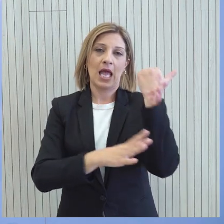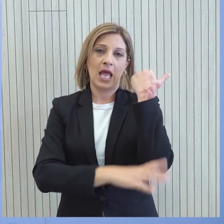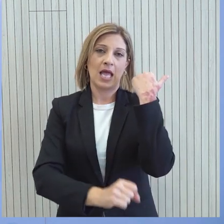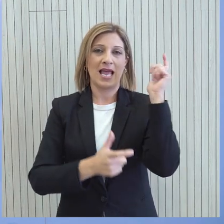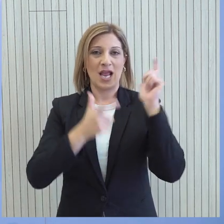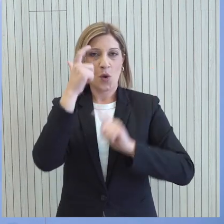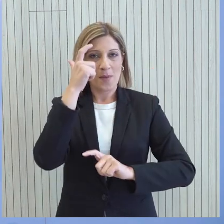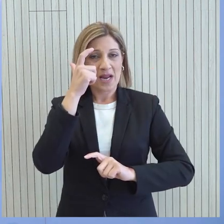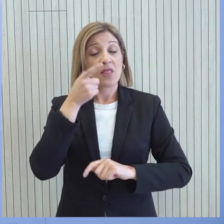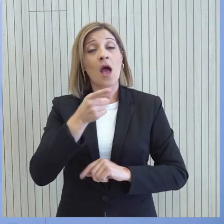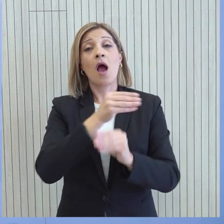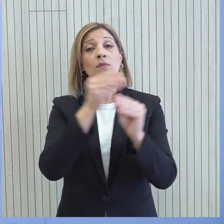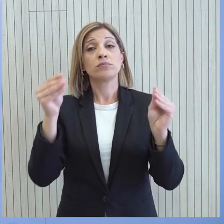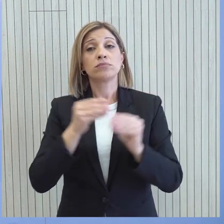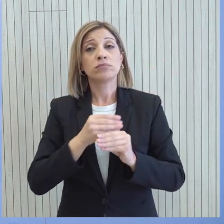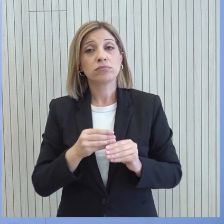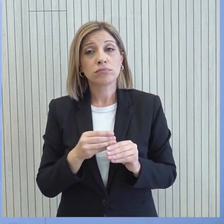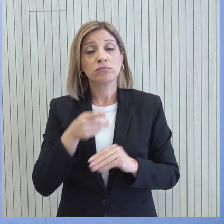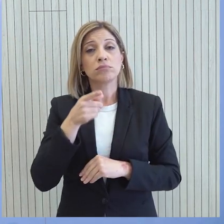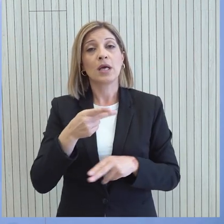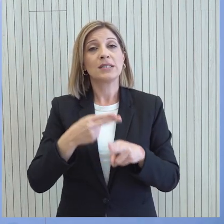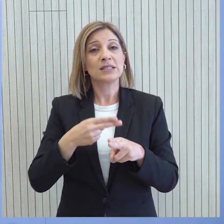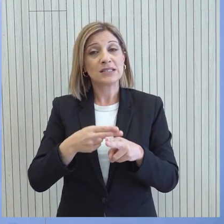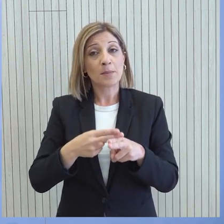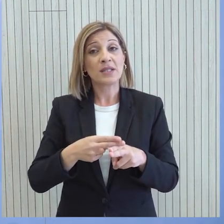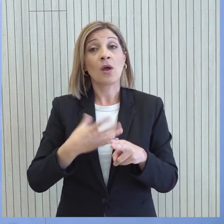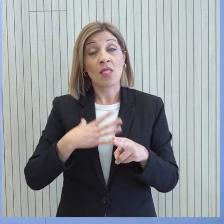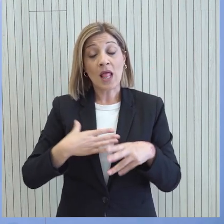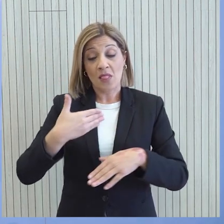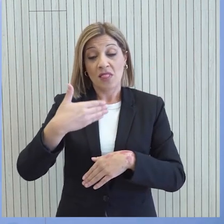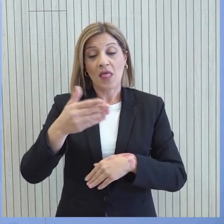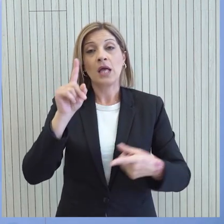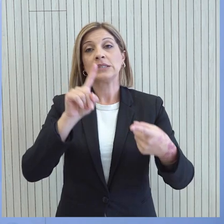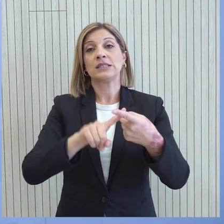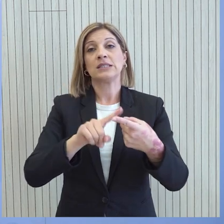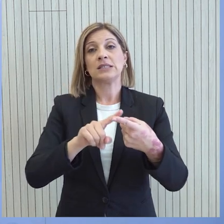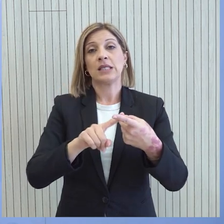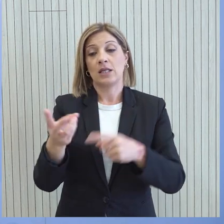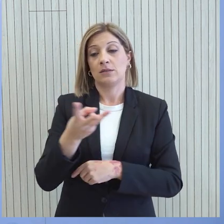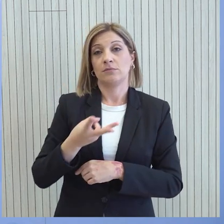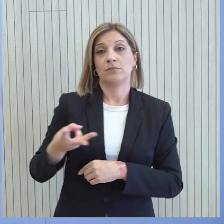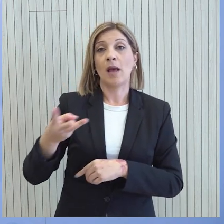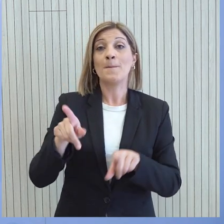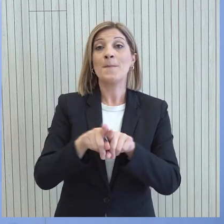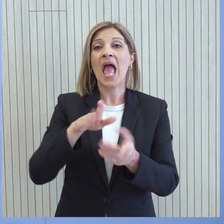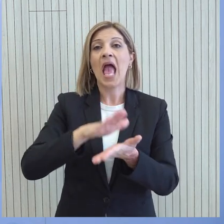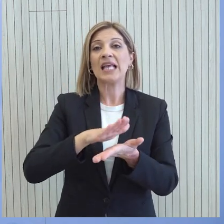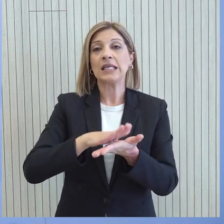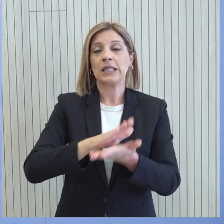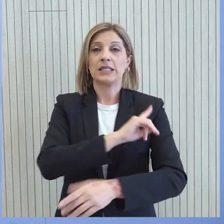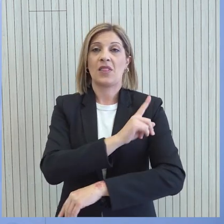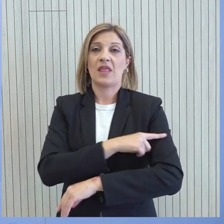ΗΠΑ, ως αποτέλεσμα της οποίας επίκειται η σύγκληση διαευρημένης συνάντησης στην παρουσία των εγκύτριων δυνάμεων.